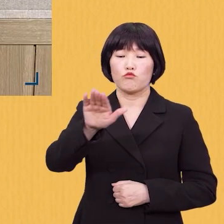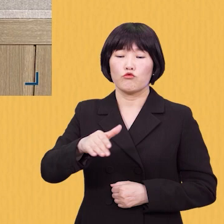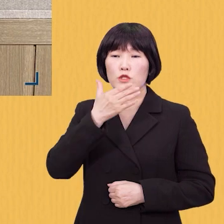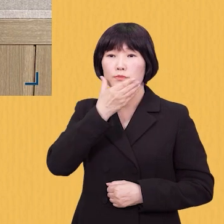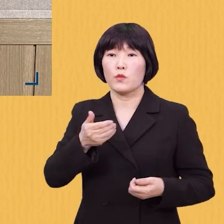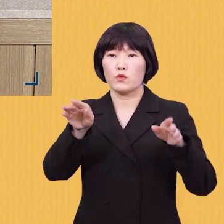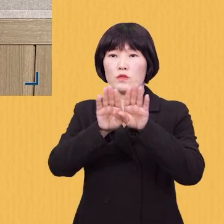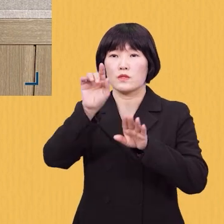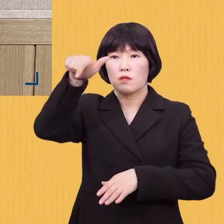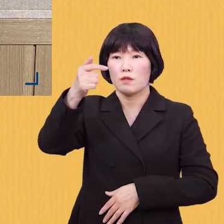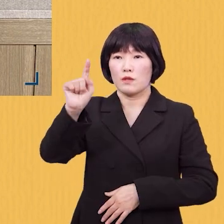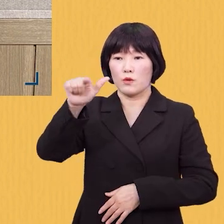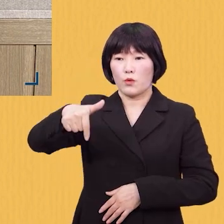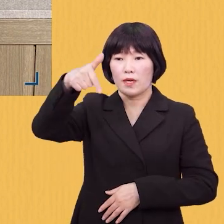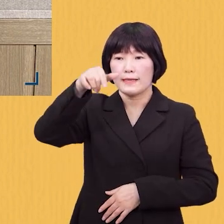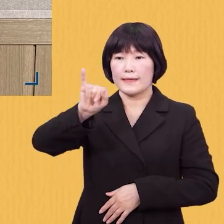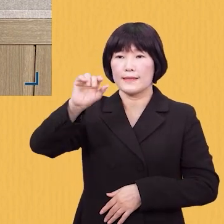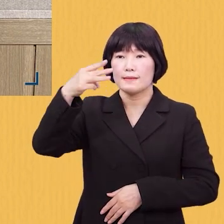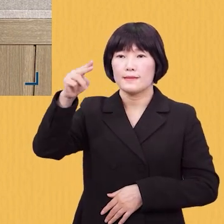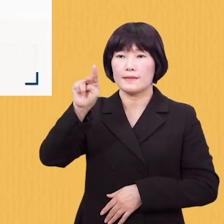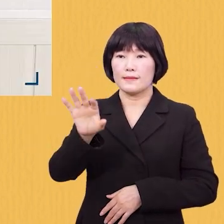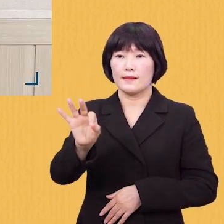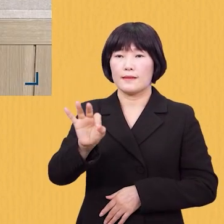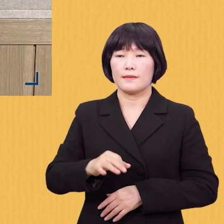행복한 우리 복지관 곽기량님,